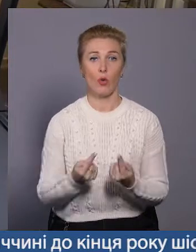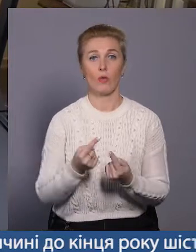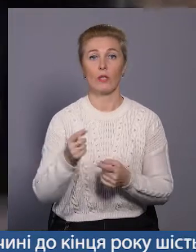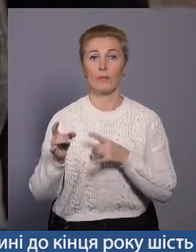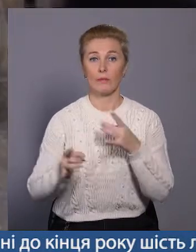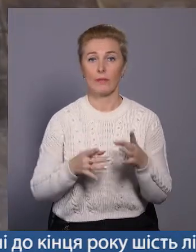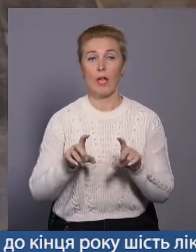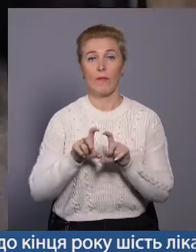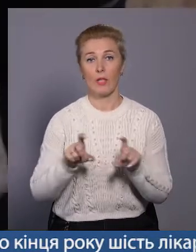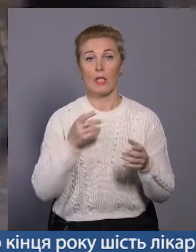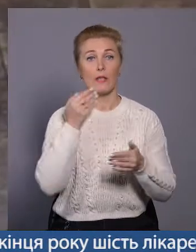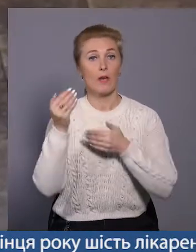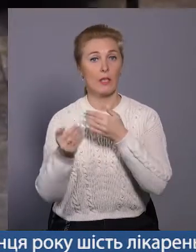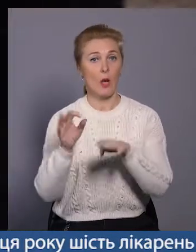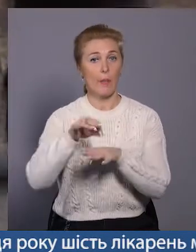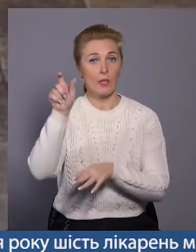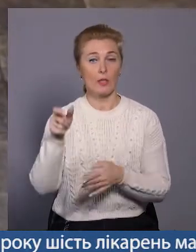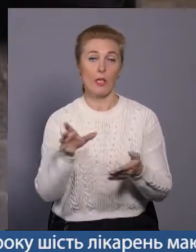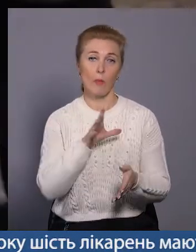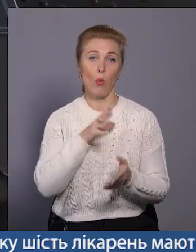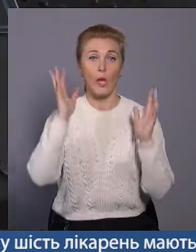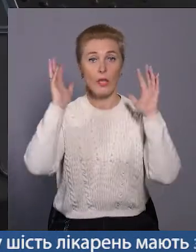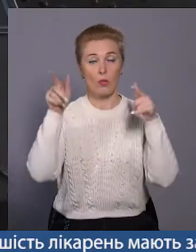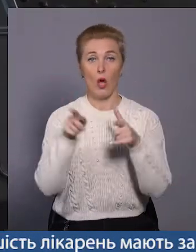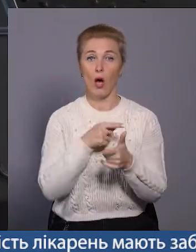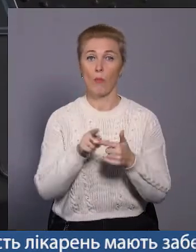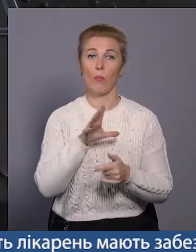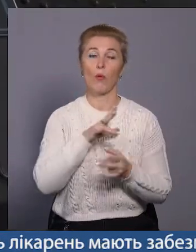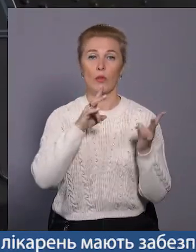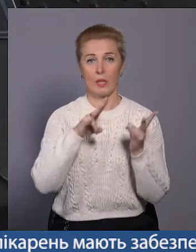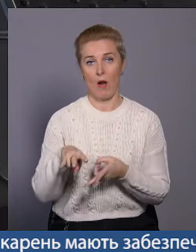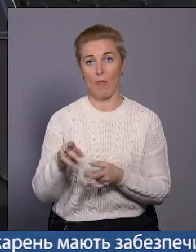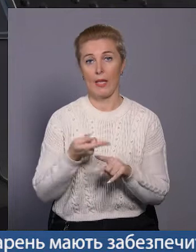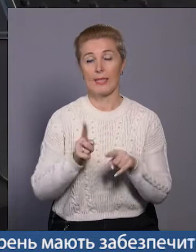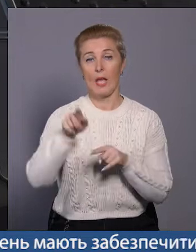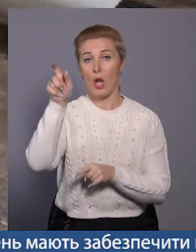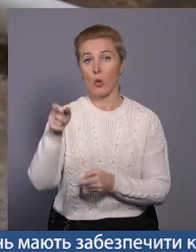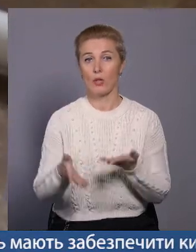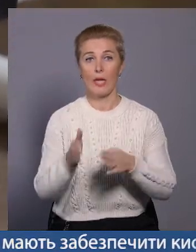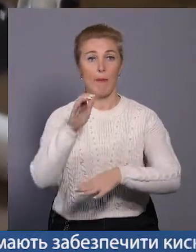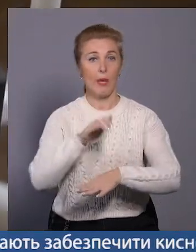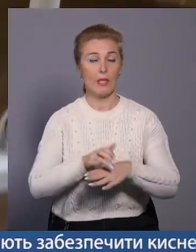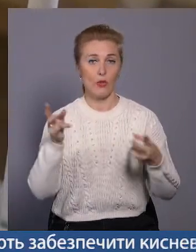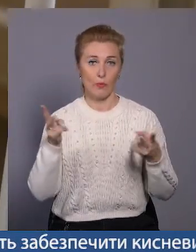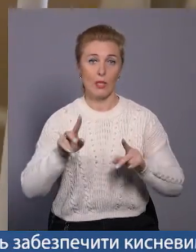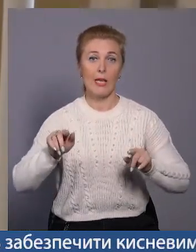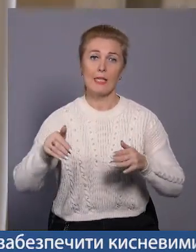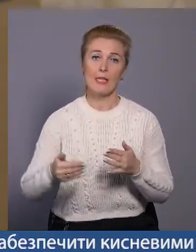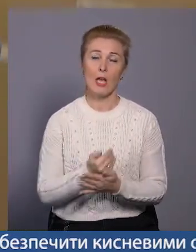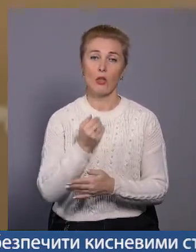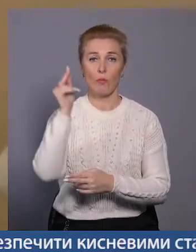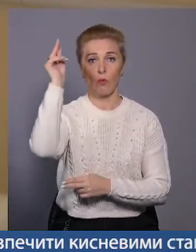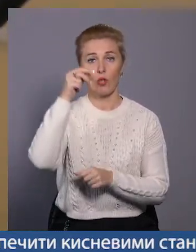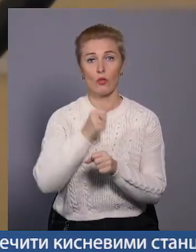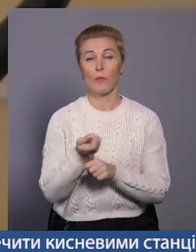відділення звертаються пацієнти, які перенесли інсульт чи мали черепно-мозкові травми. Це люди, яким фактично потрібно заново вчитись робити те,